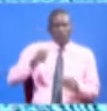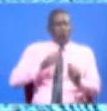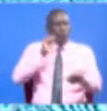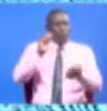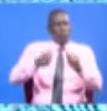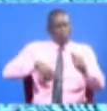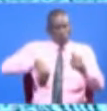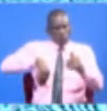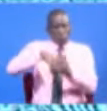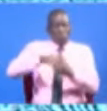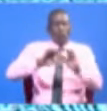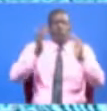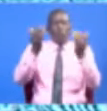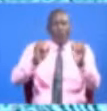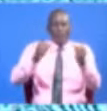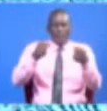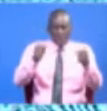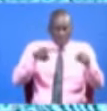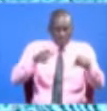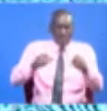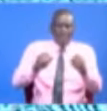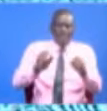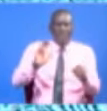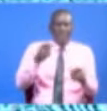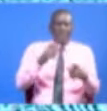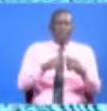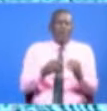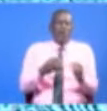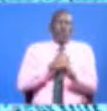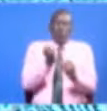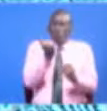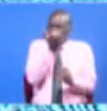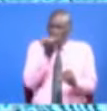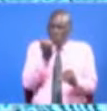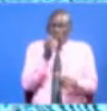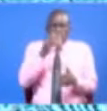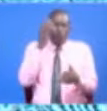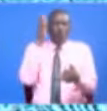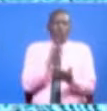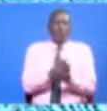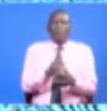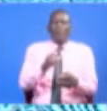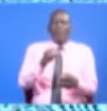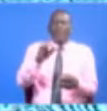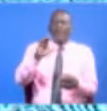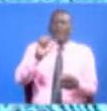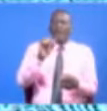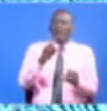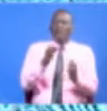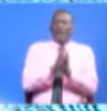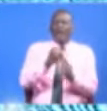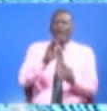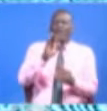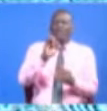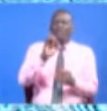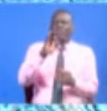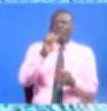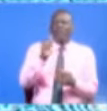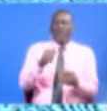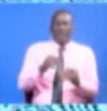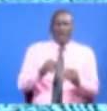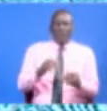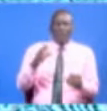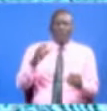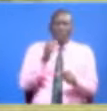kufuzu kombe la dunia hapa nyumbani, lakini ukosefu wa uwanja ulioidhinishwa na CAF na FIFA umewanyima mashabiki burudani. Stars